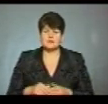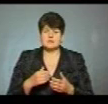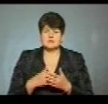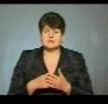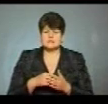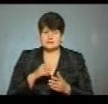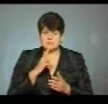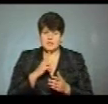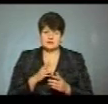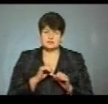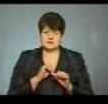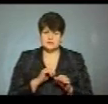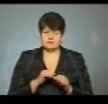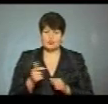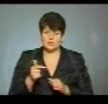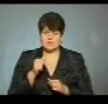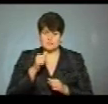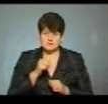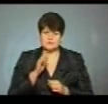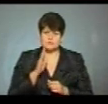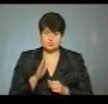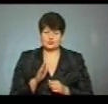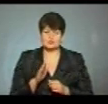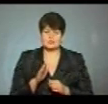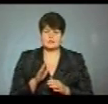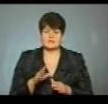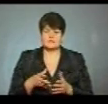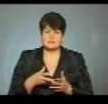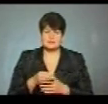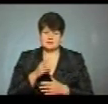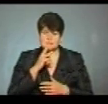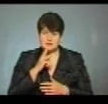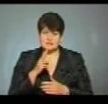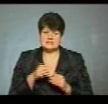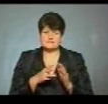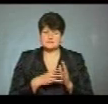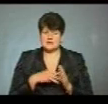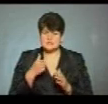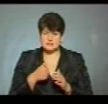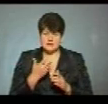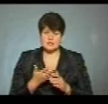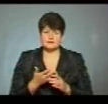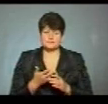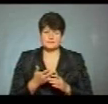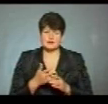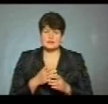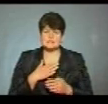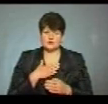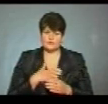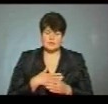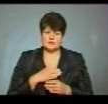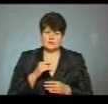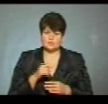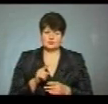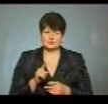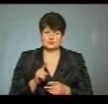плати відстояли. В грудні місяці буде виплата трафіків заробітної плати за 18 рік. Віставку Кравцова не задовільнили, тому що,